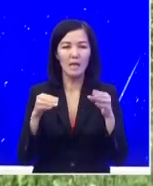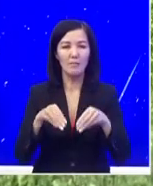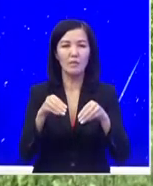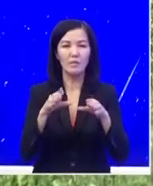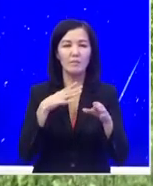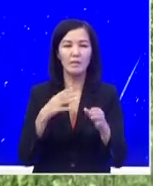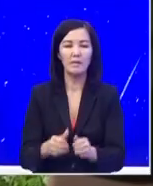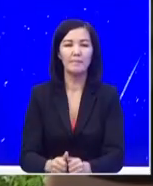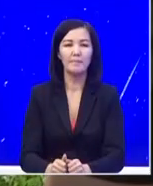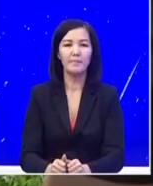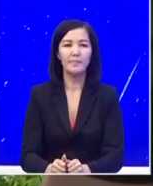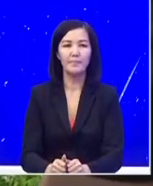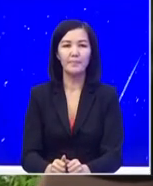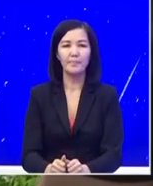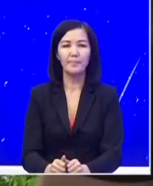себілген.